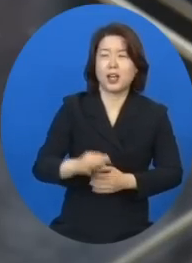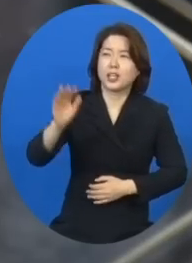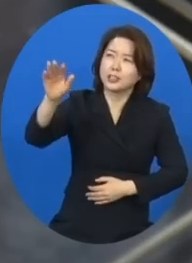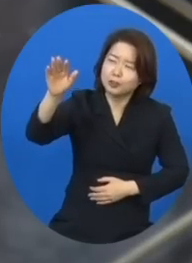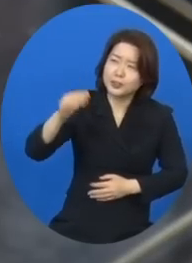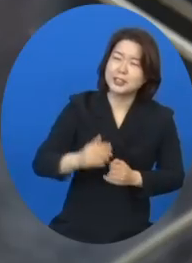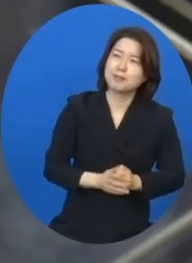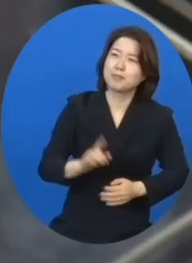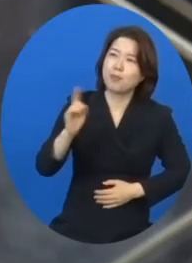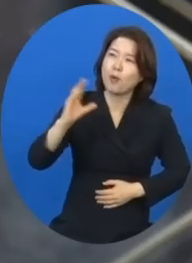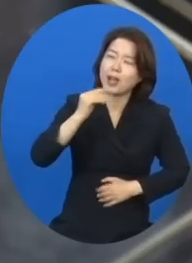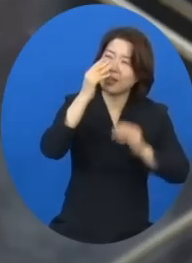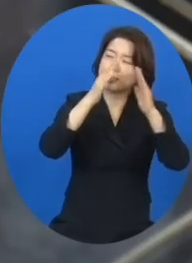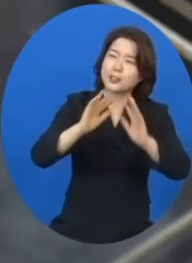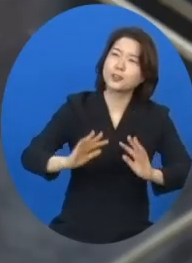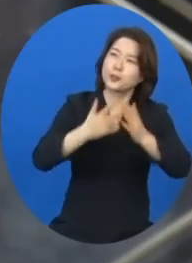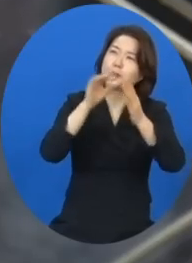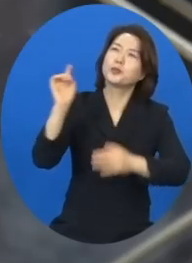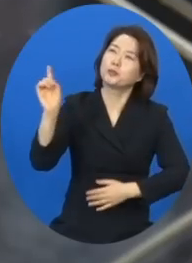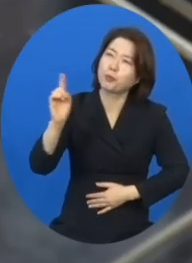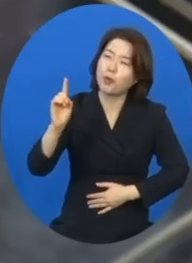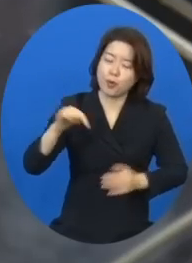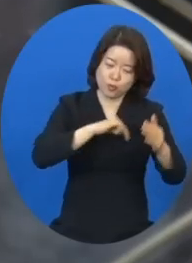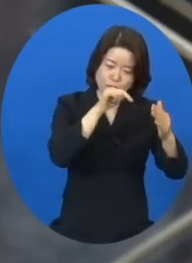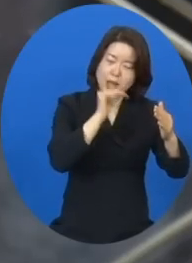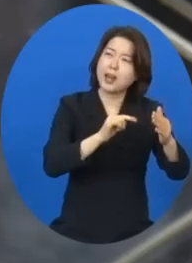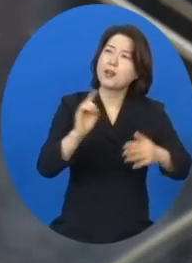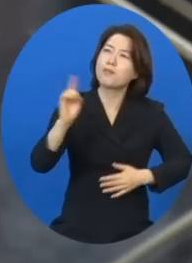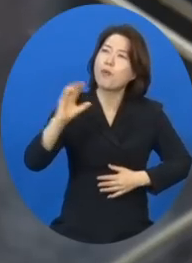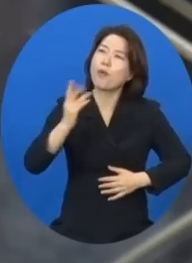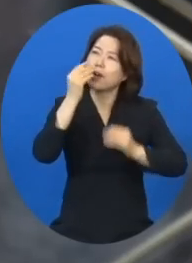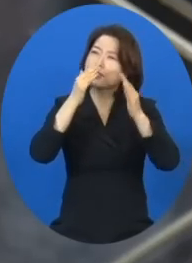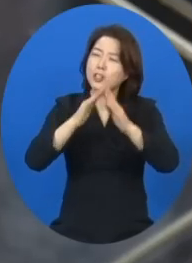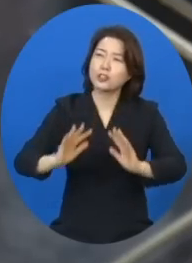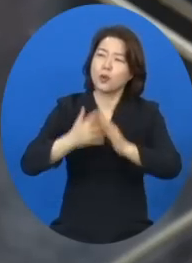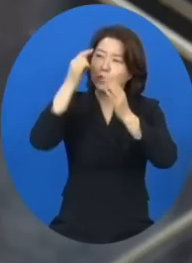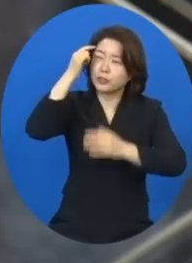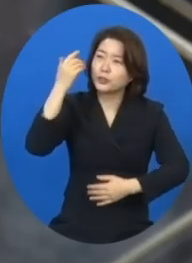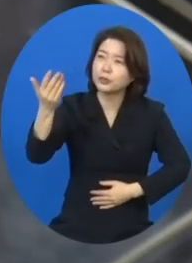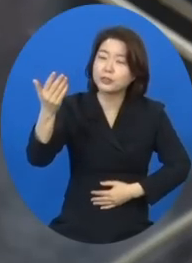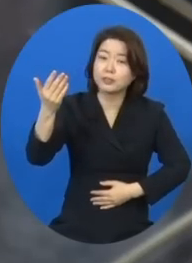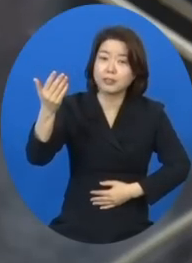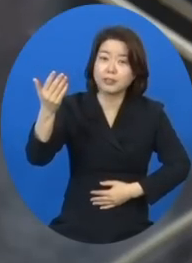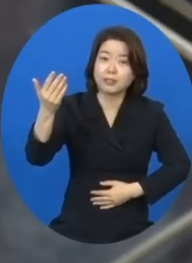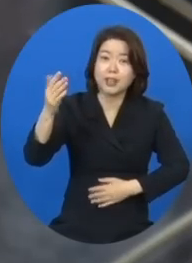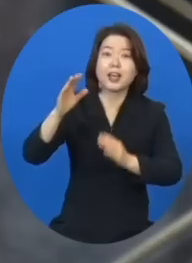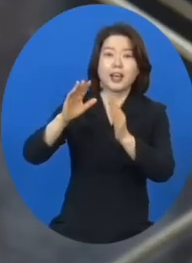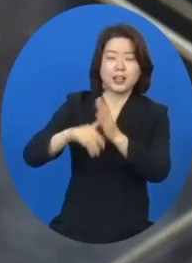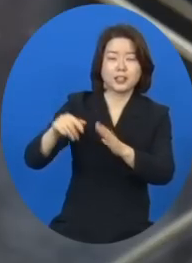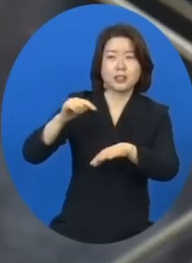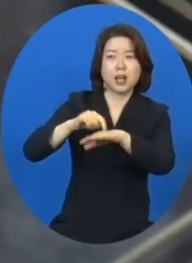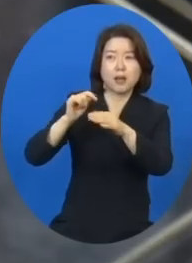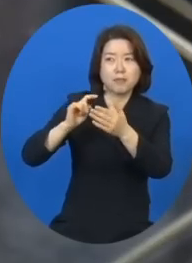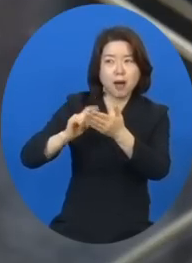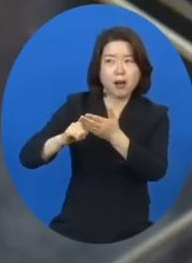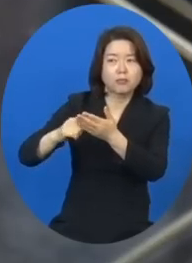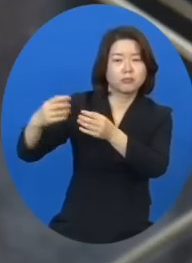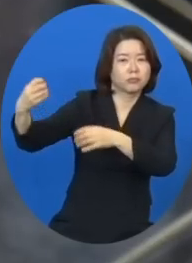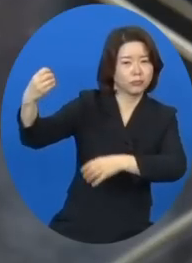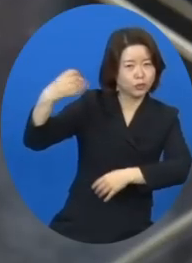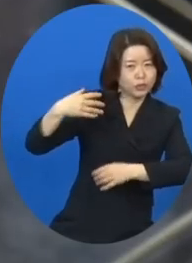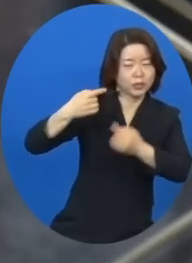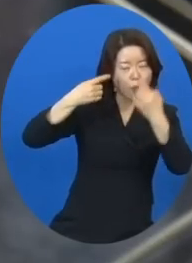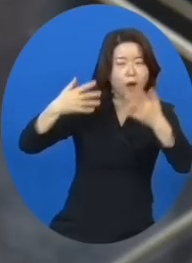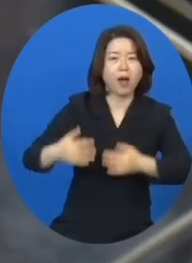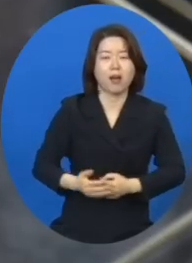건축입니까? 우리 안에 어떤 것이 성전 건축인가요? 주님께서 제게 주시는 마음이 확실했습니다.